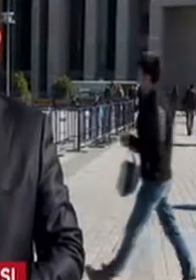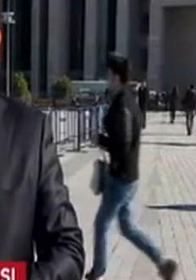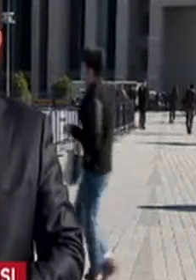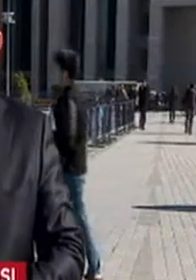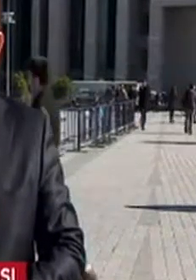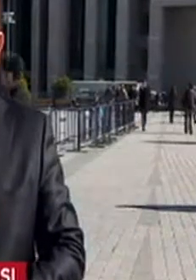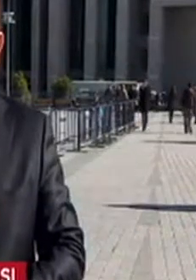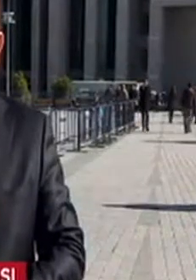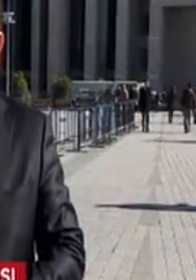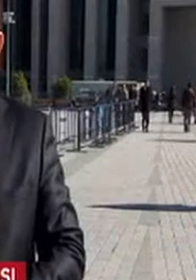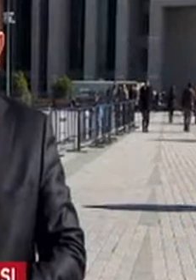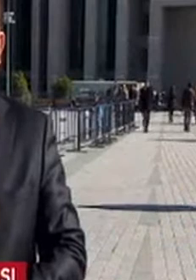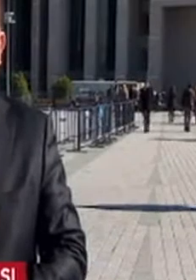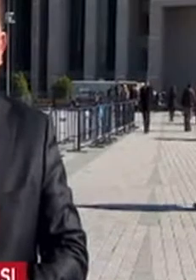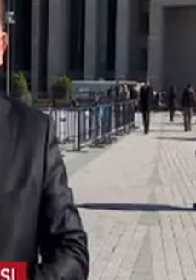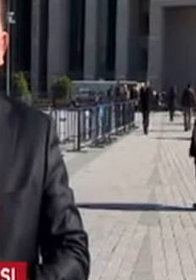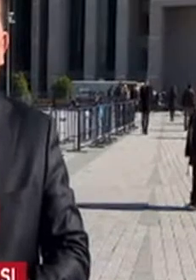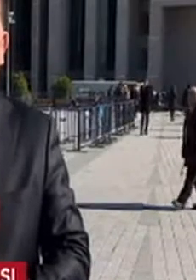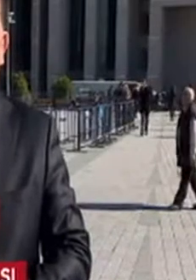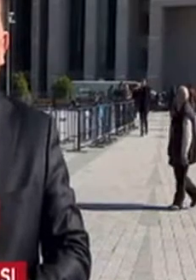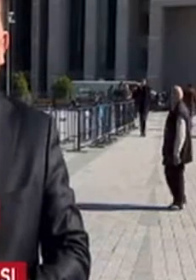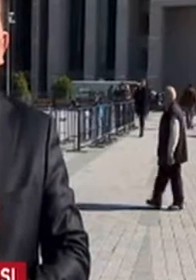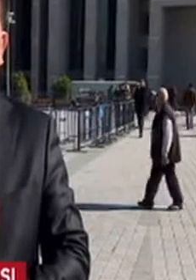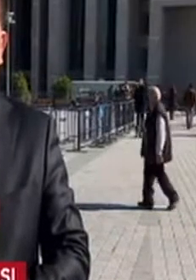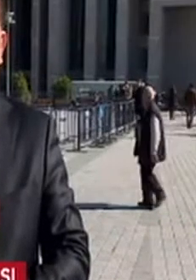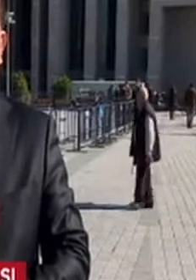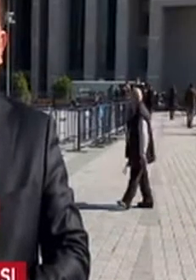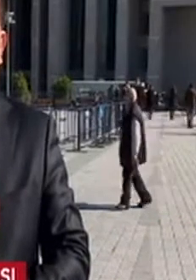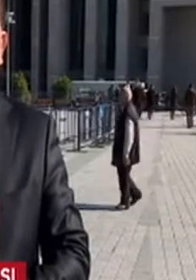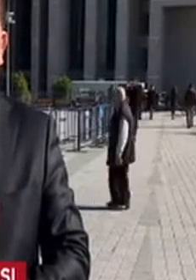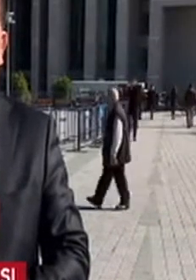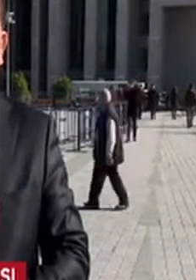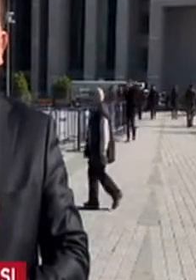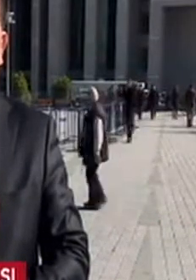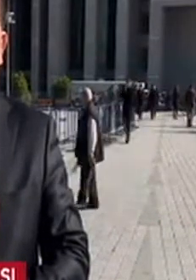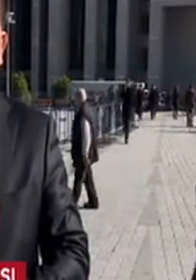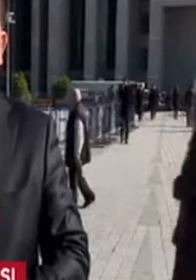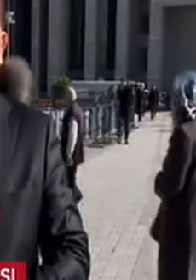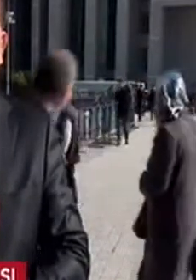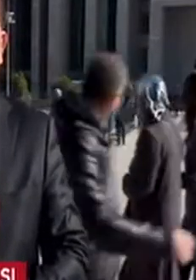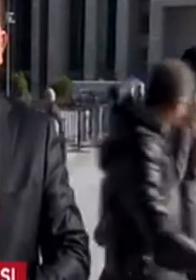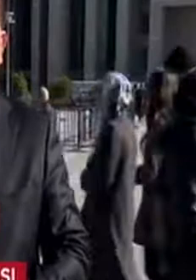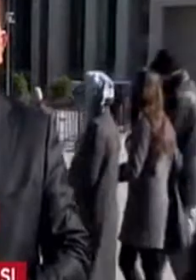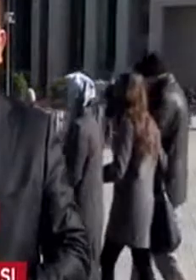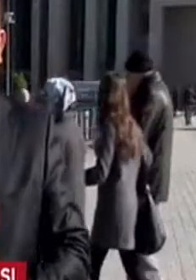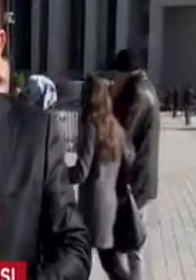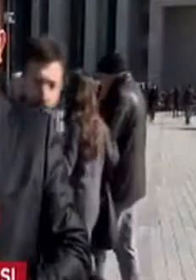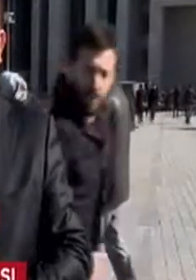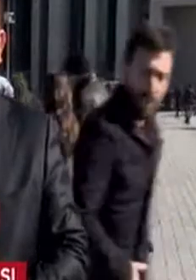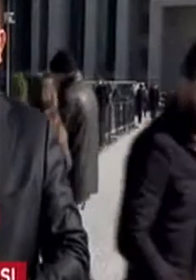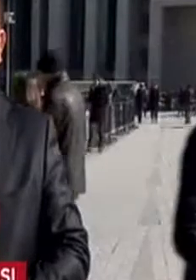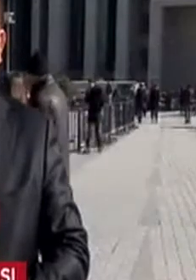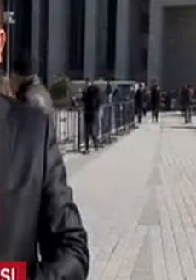Erdoğan, Başbakan Ahmet Davutoğlu, MİT Müsteşarı Hakan Fidan, bazı bakanlar ve akademisyenlerle gazeteciler bu